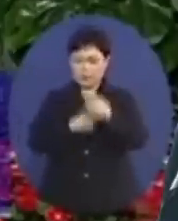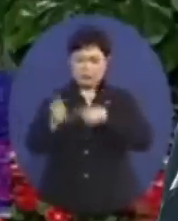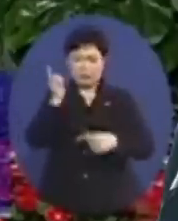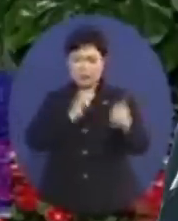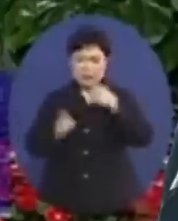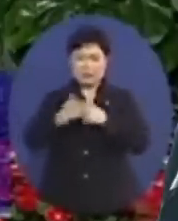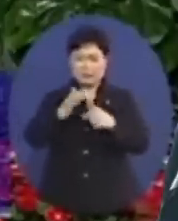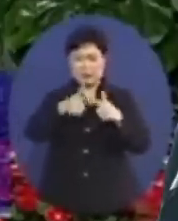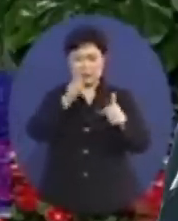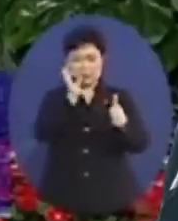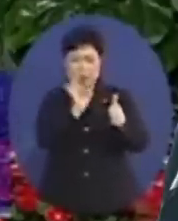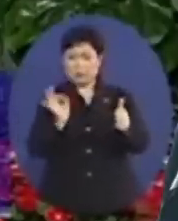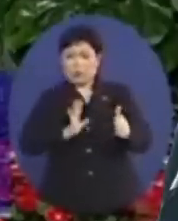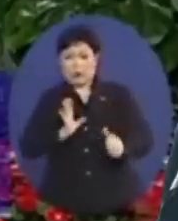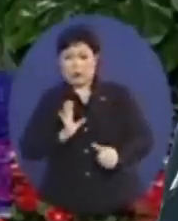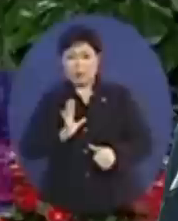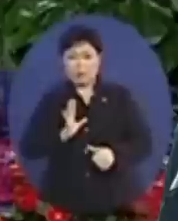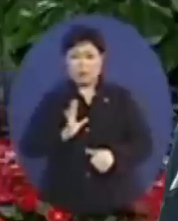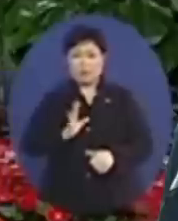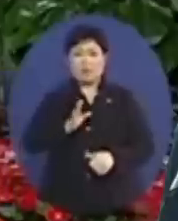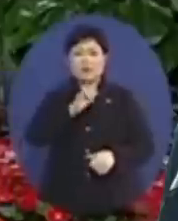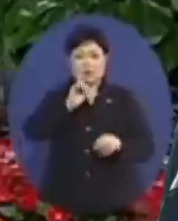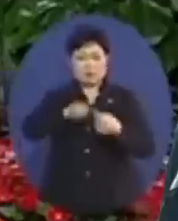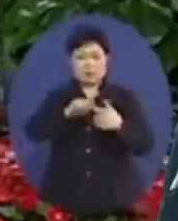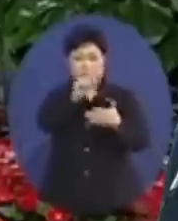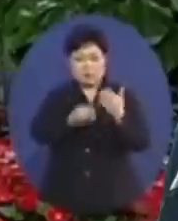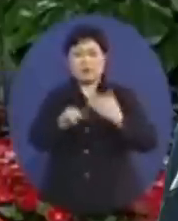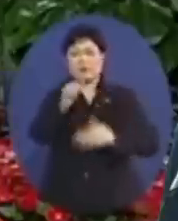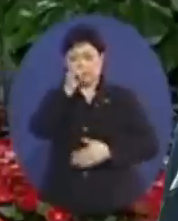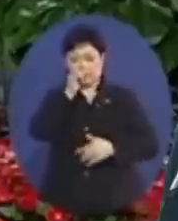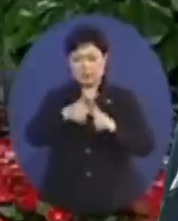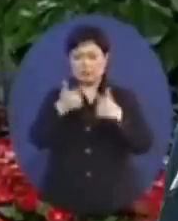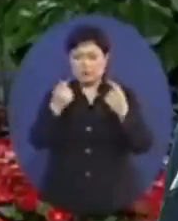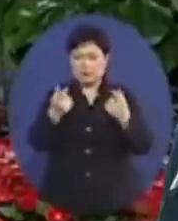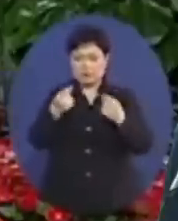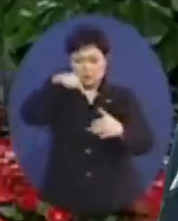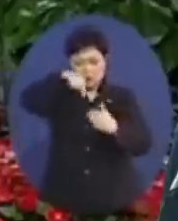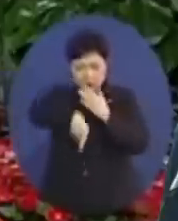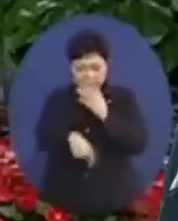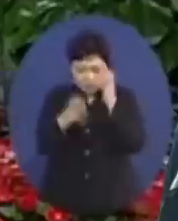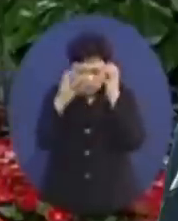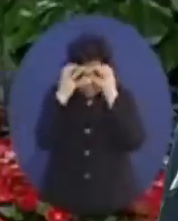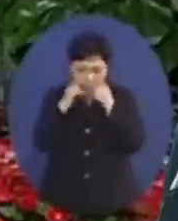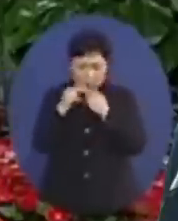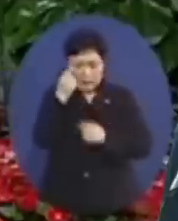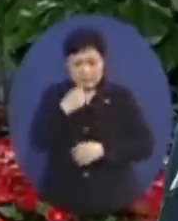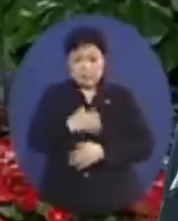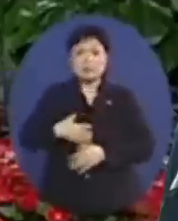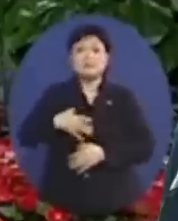그에 대하여 놀랐거니와 라고 기록하고 있습니다. 예수님은 이처럼 깊은 고통과 슬픔을